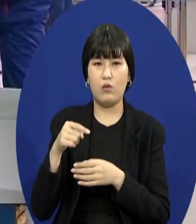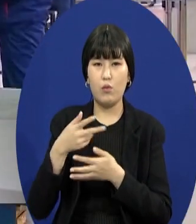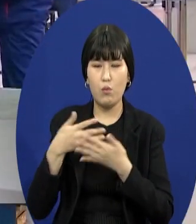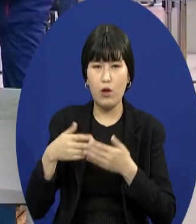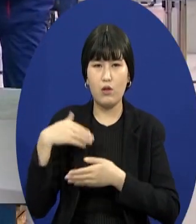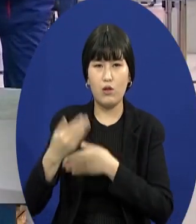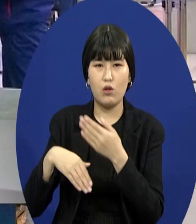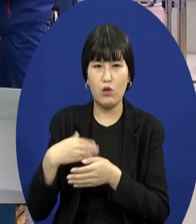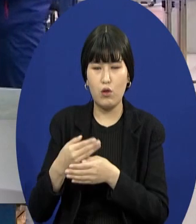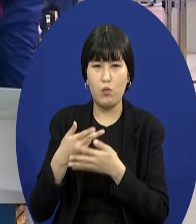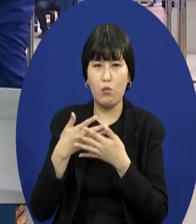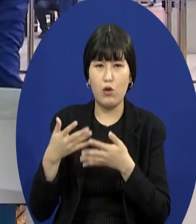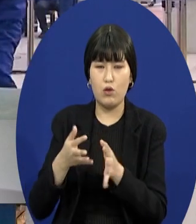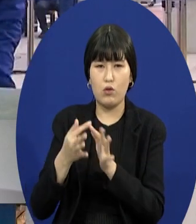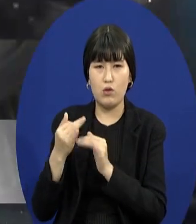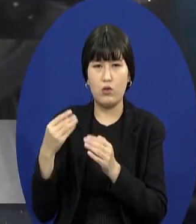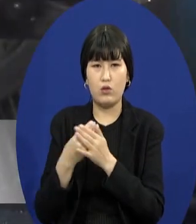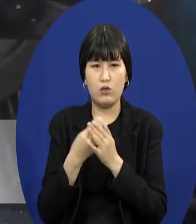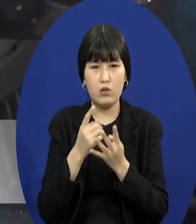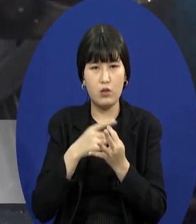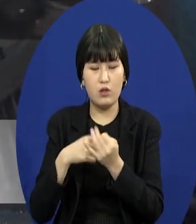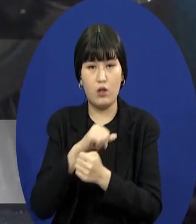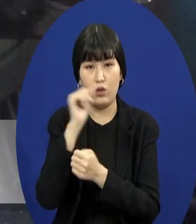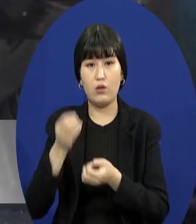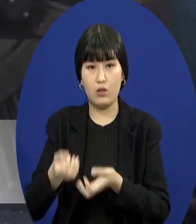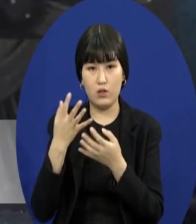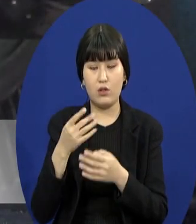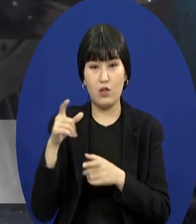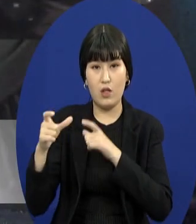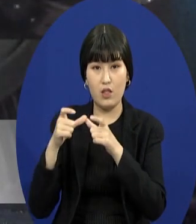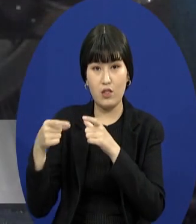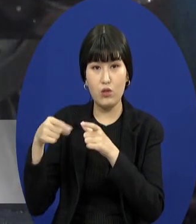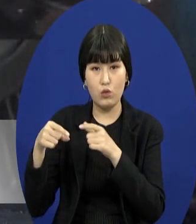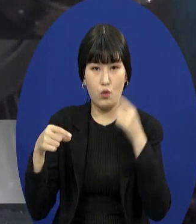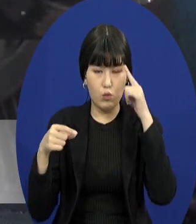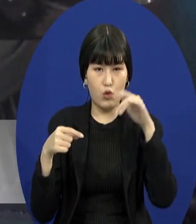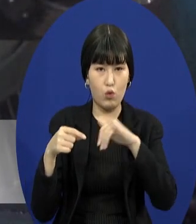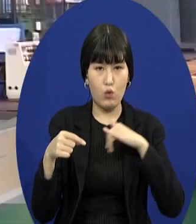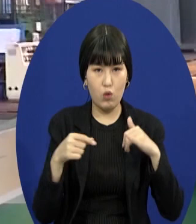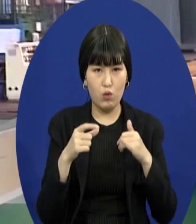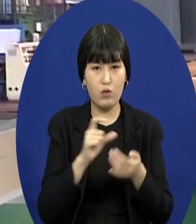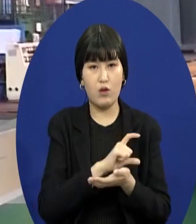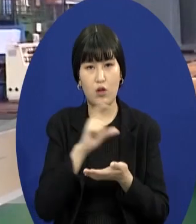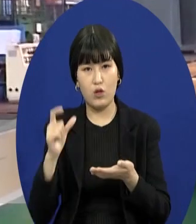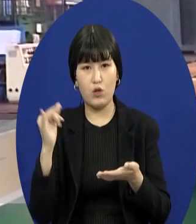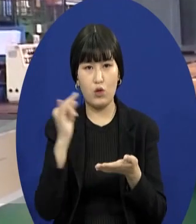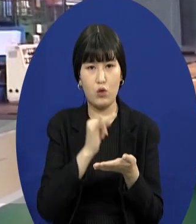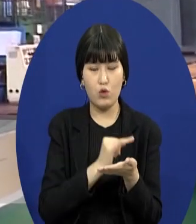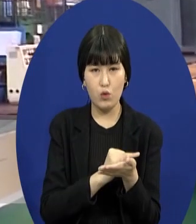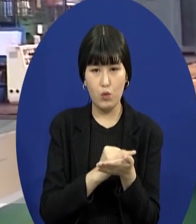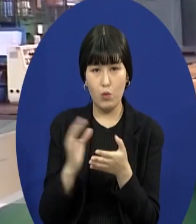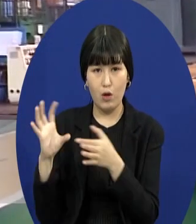байгааг шинжээчд анхаарууллаа. Өмнөд төршийн эдийн засаг гадаад худалдааны нөхцөл байдлаас манай улсын экспорт импортын үйл ажиллагаач шууд хамаарна.